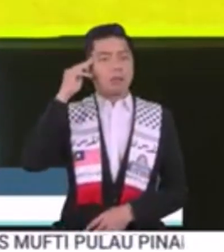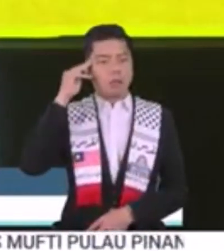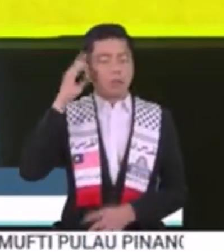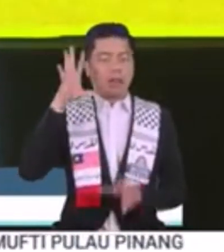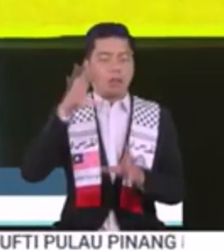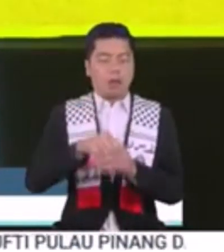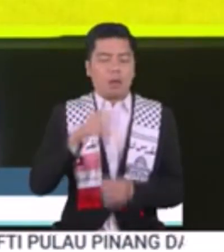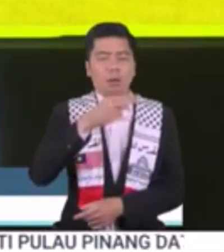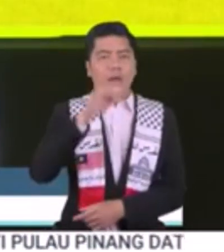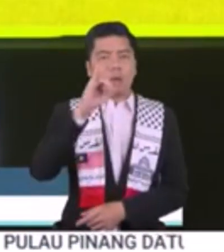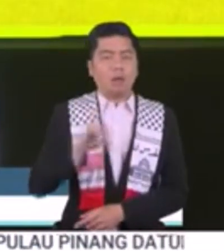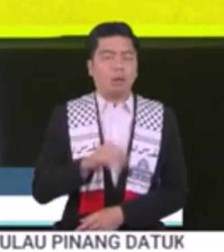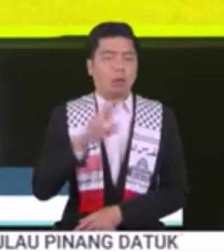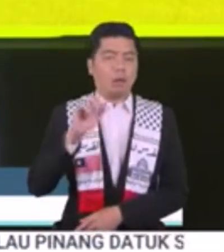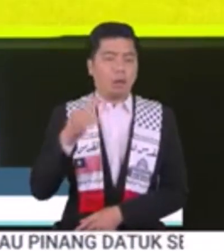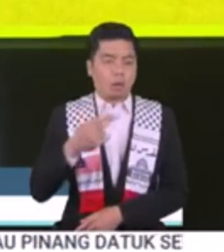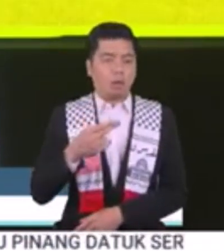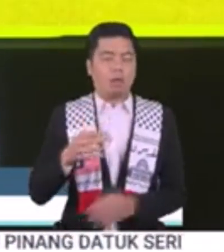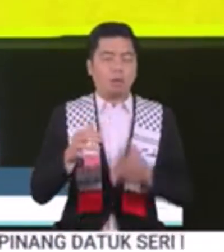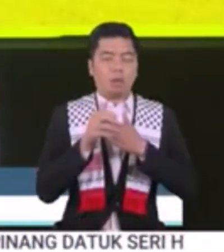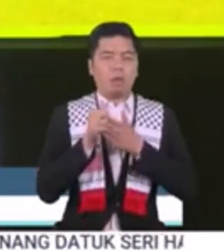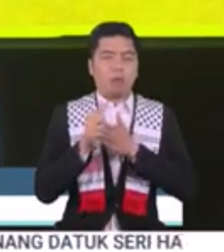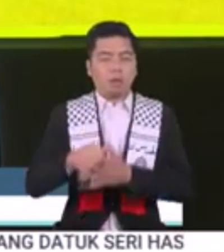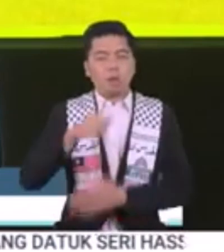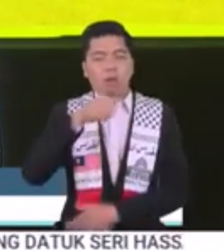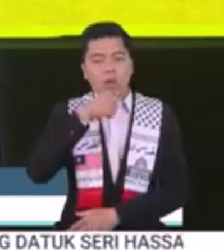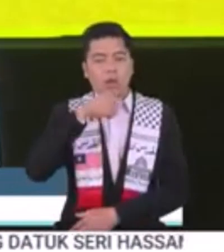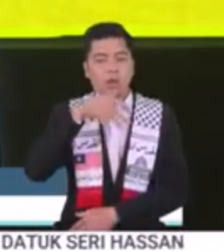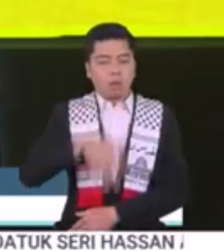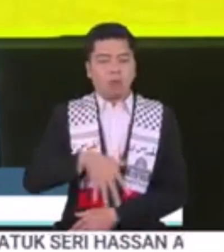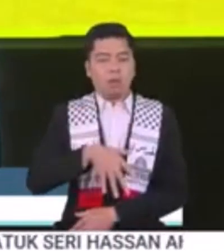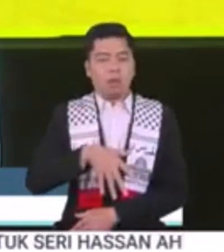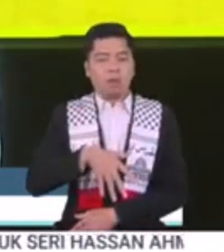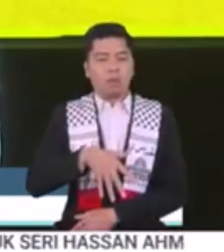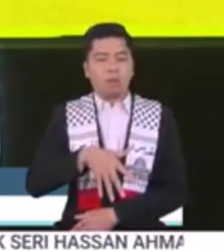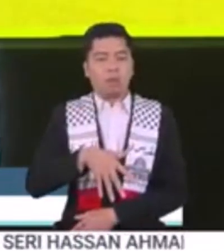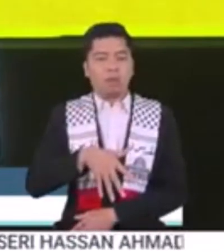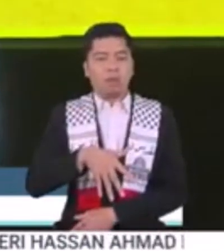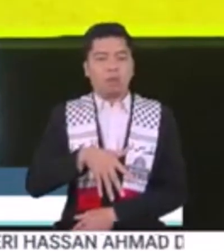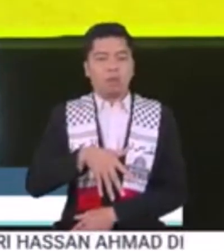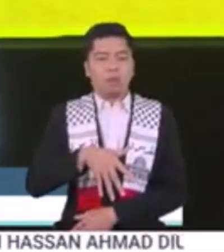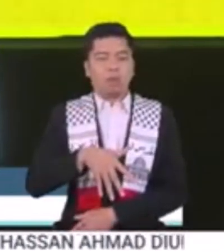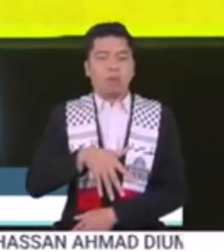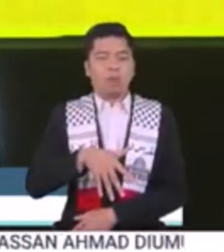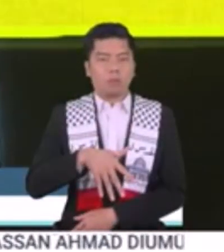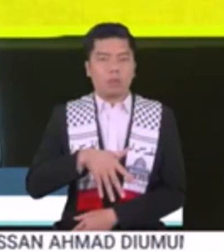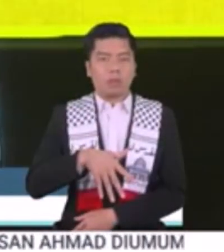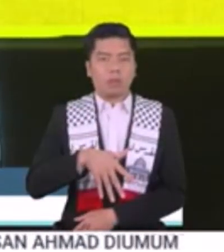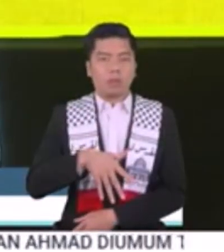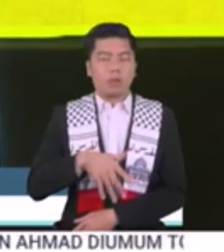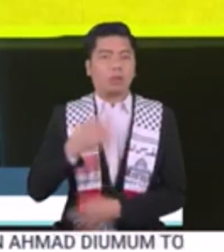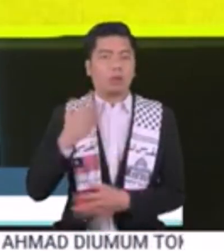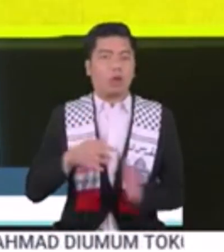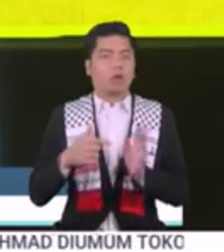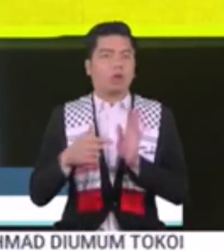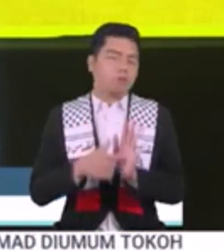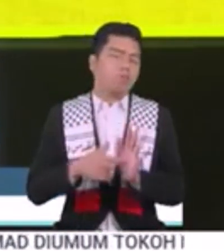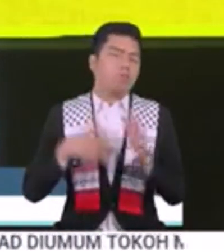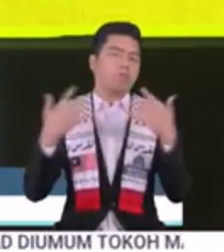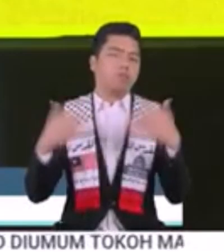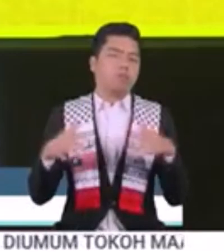Dalam hijrah, kepimpinan Rasulullah SAW amalah terselah dan